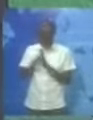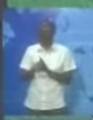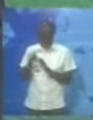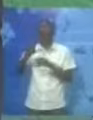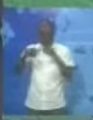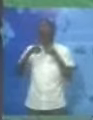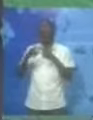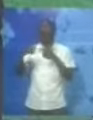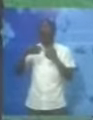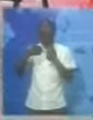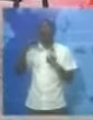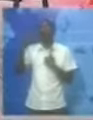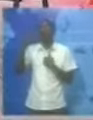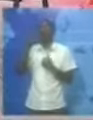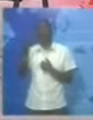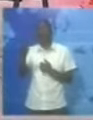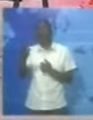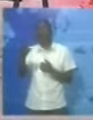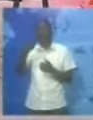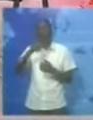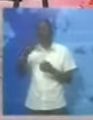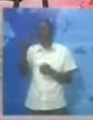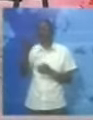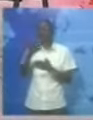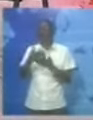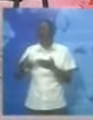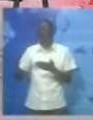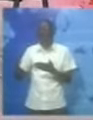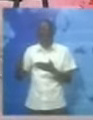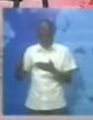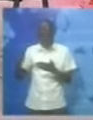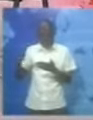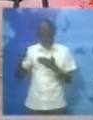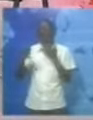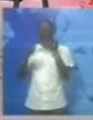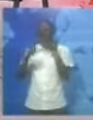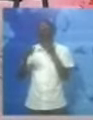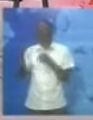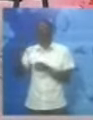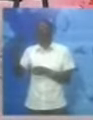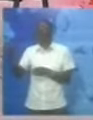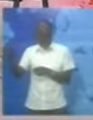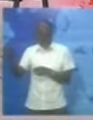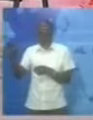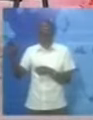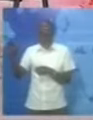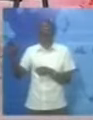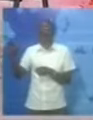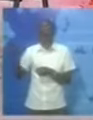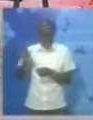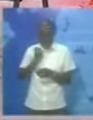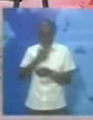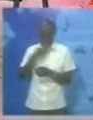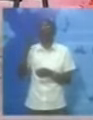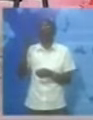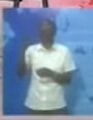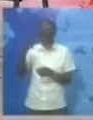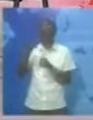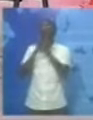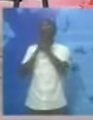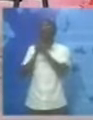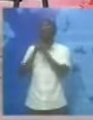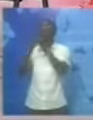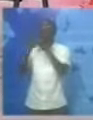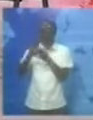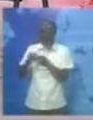des films qui étaient en compétition, moi j'en ai vu quelques-uns à Paris. Je vous conseille par exemple Les Chevaux de Dieu